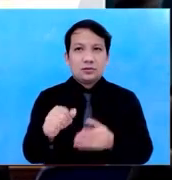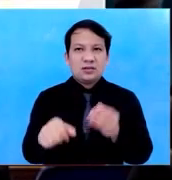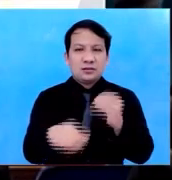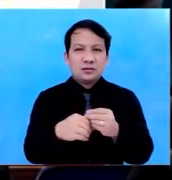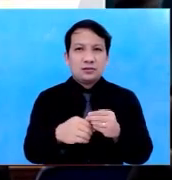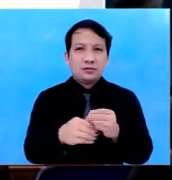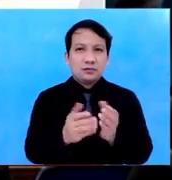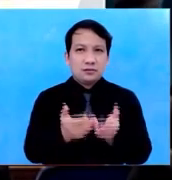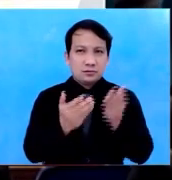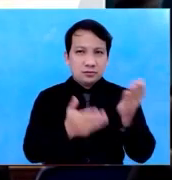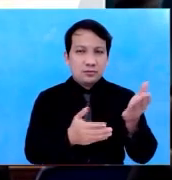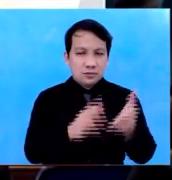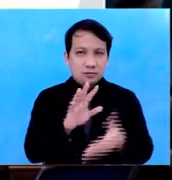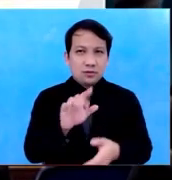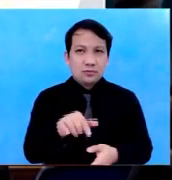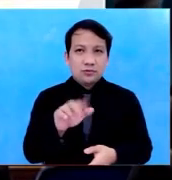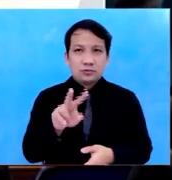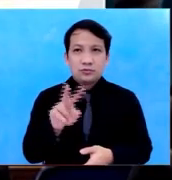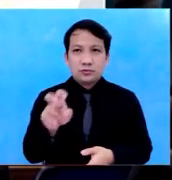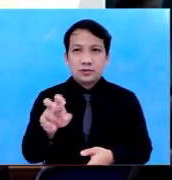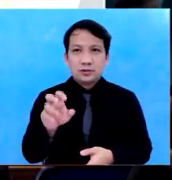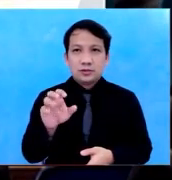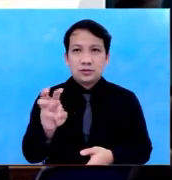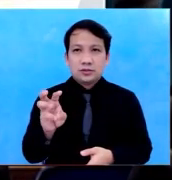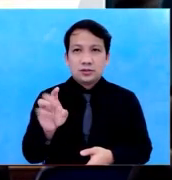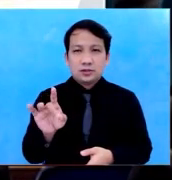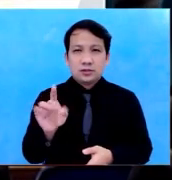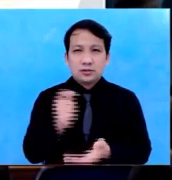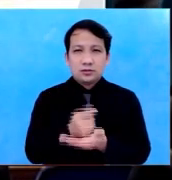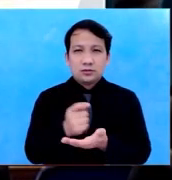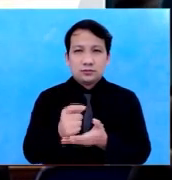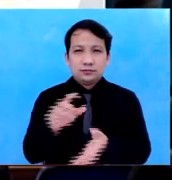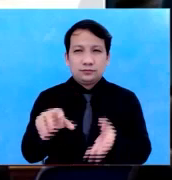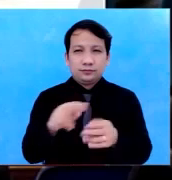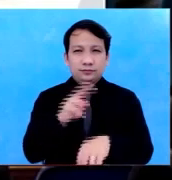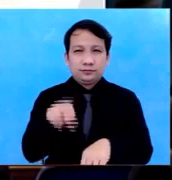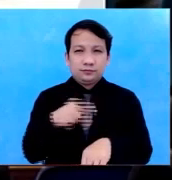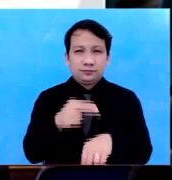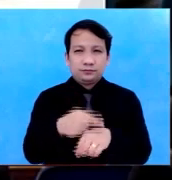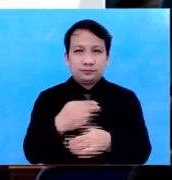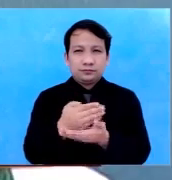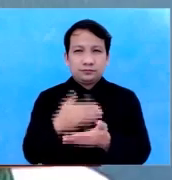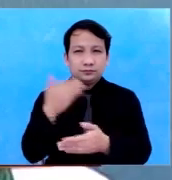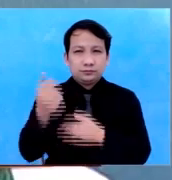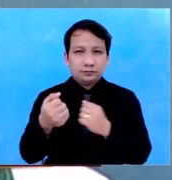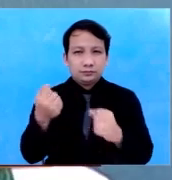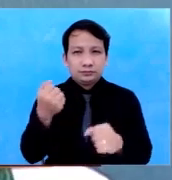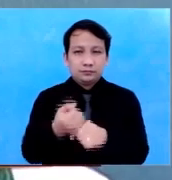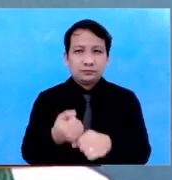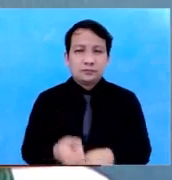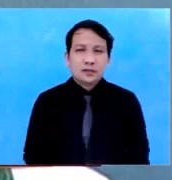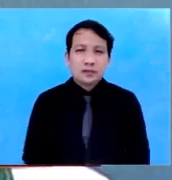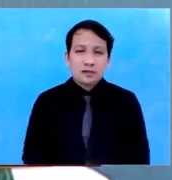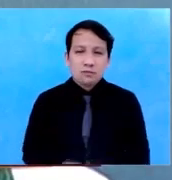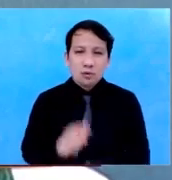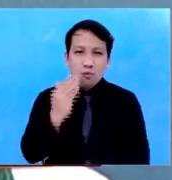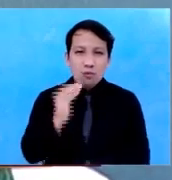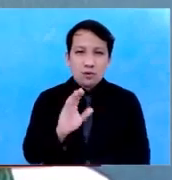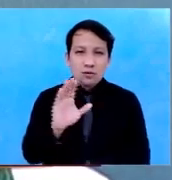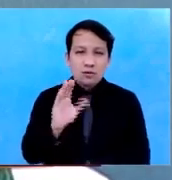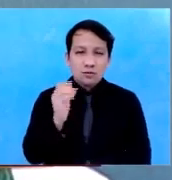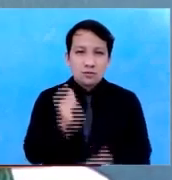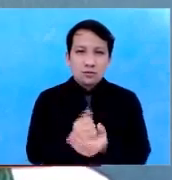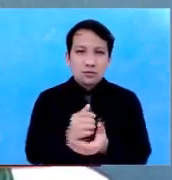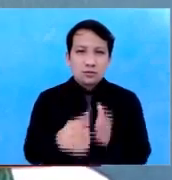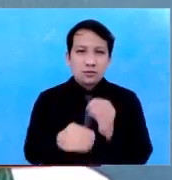panukalang 5.268 trillion national budget para sa susunod na taon. Ito ay matapos sertipikahang